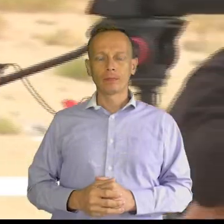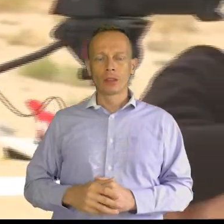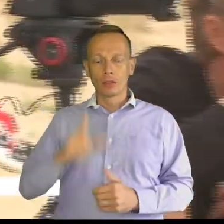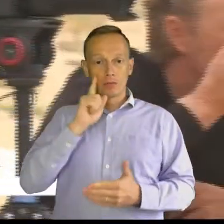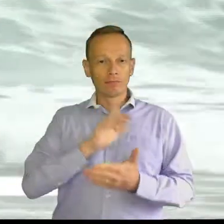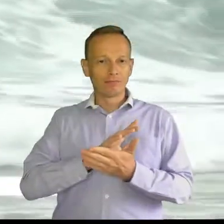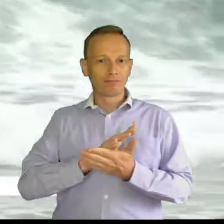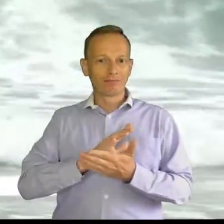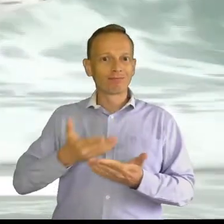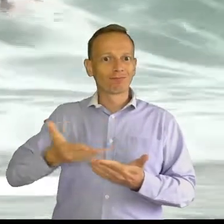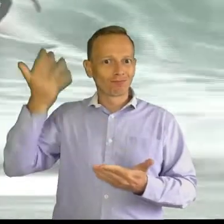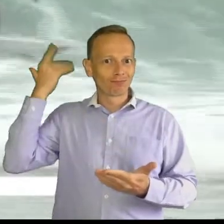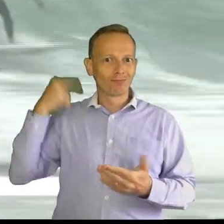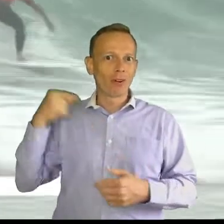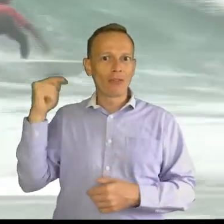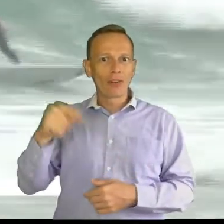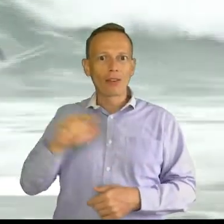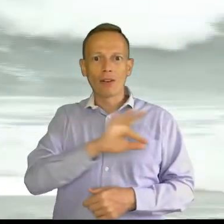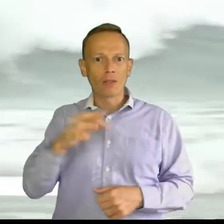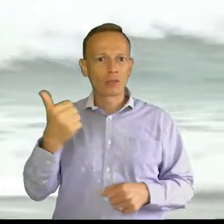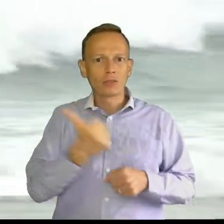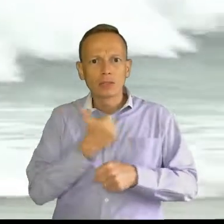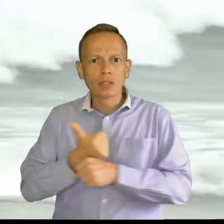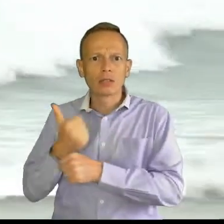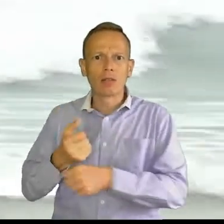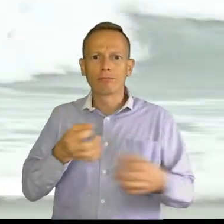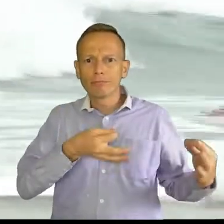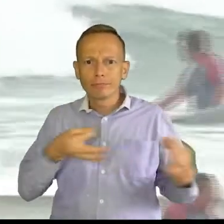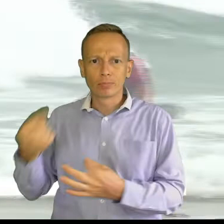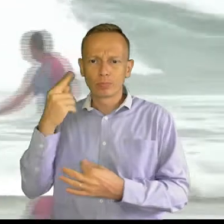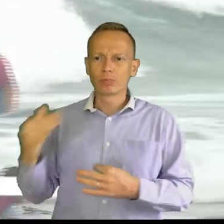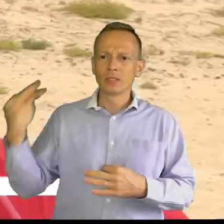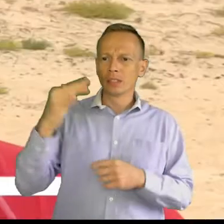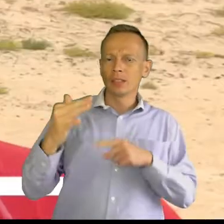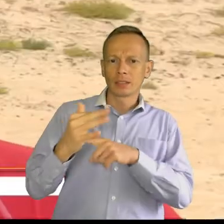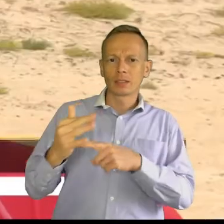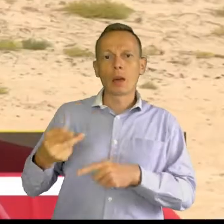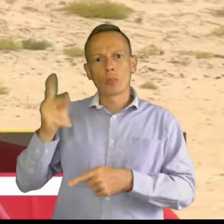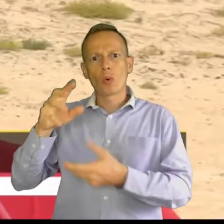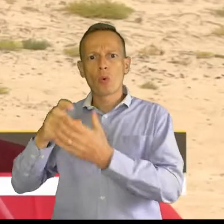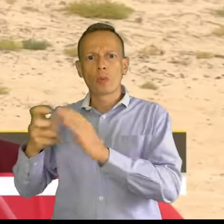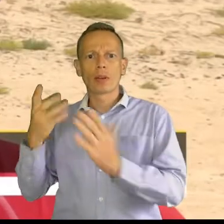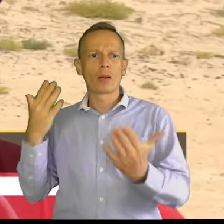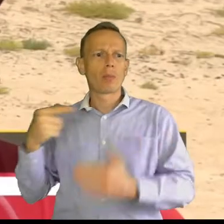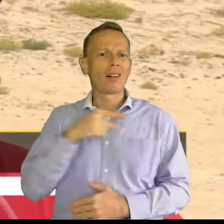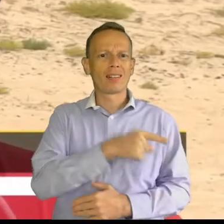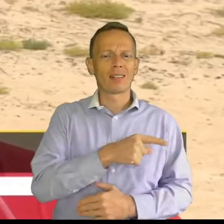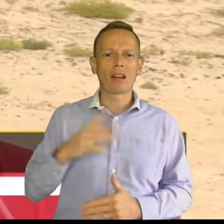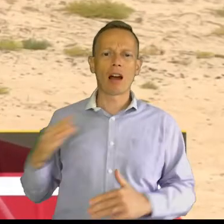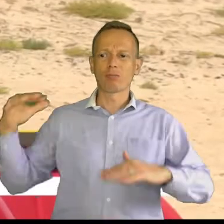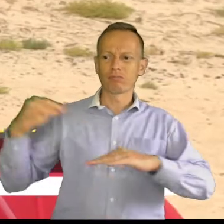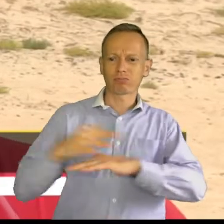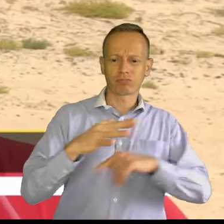Ça fait super longtemps que je viens en France tous les ans. pour surfer justement ce genre de vagues, un peu